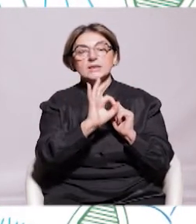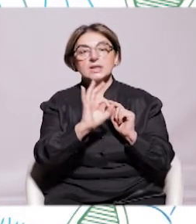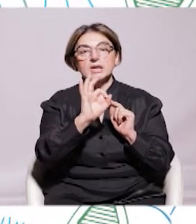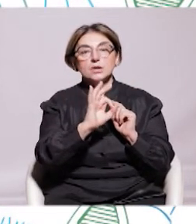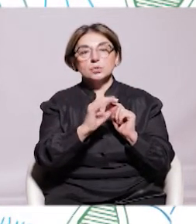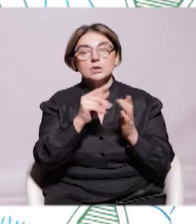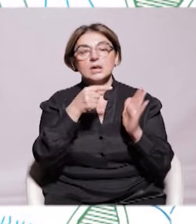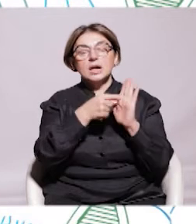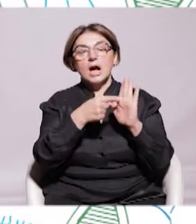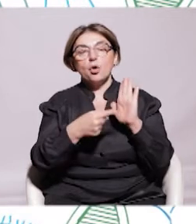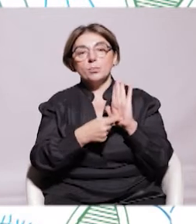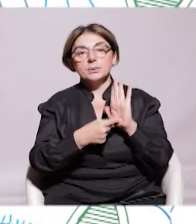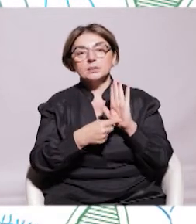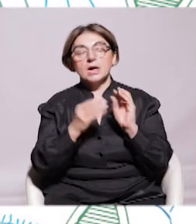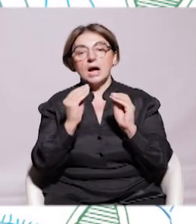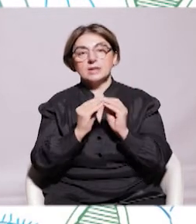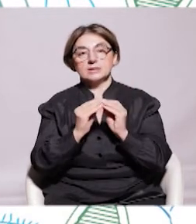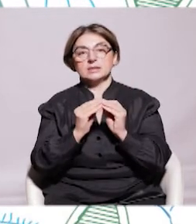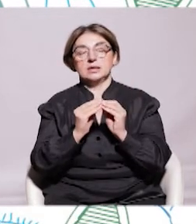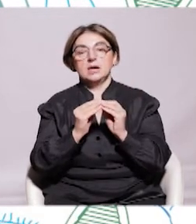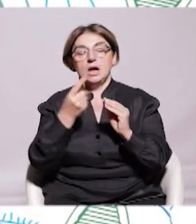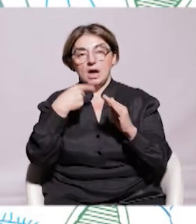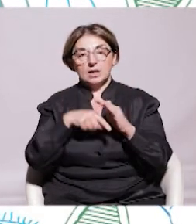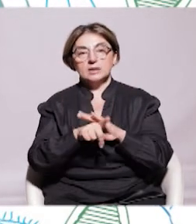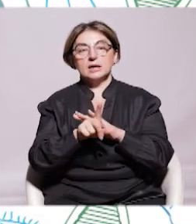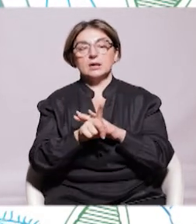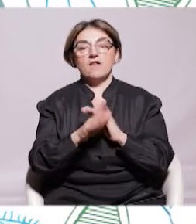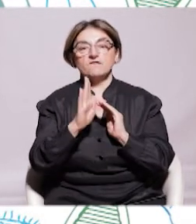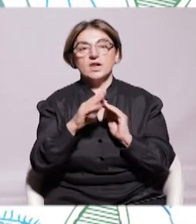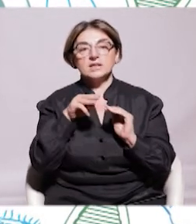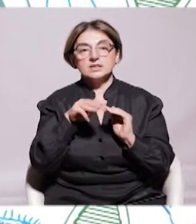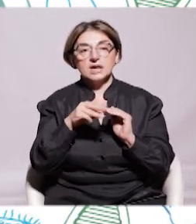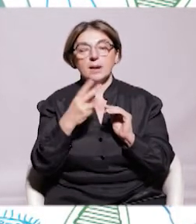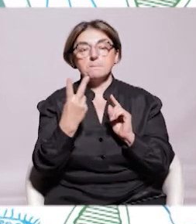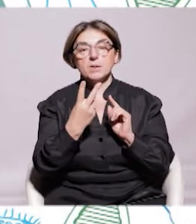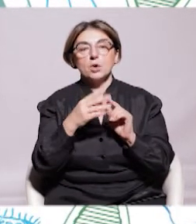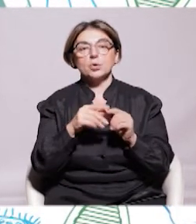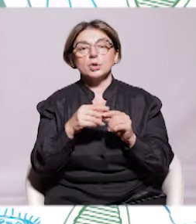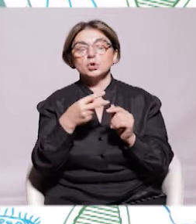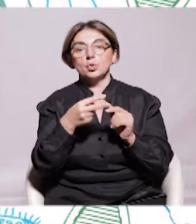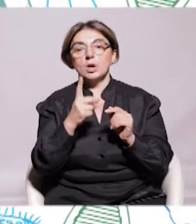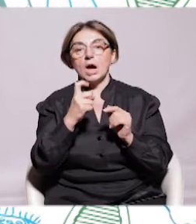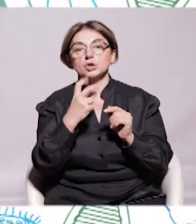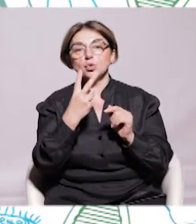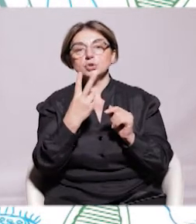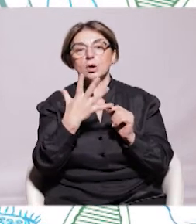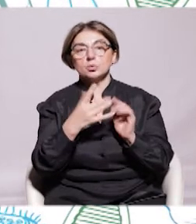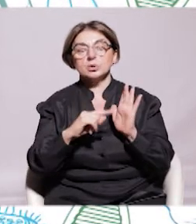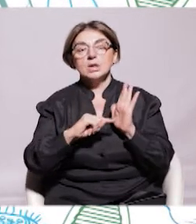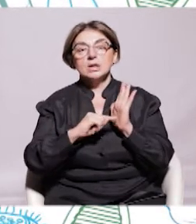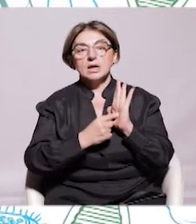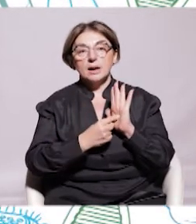გრადუსი გაყოფილი 10-ზე. აქედან VT მეორე ტოლია